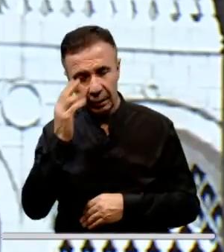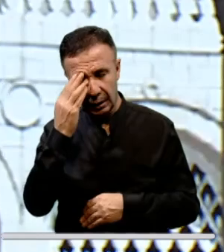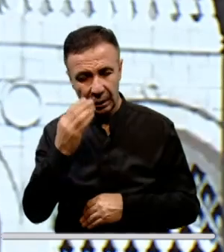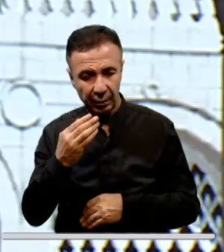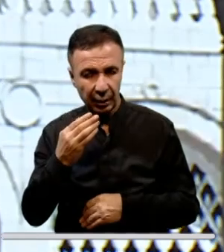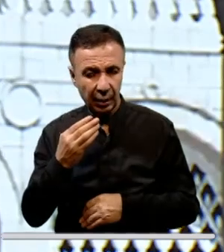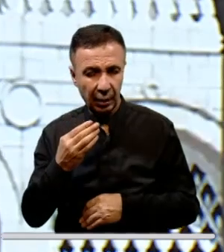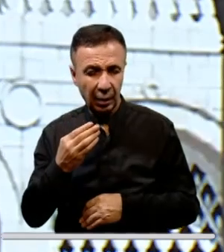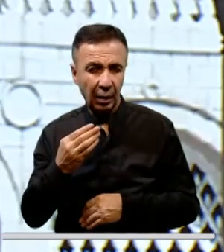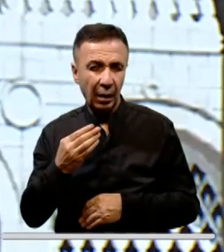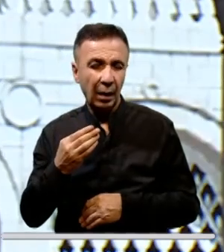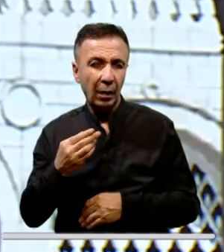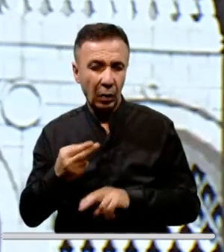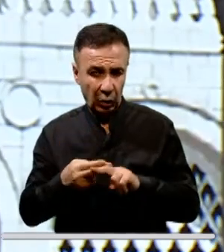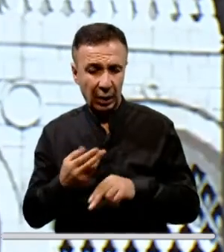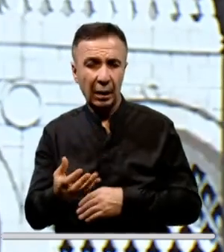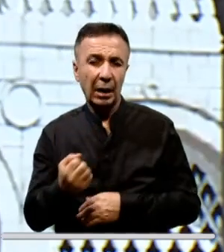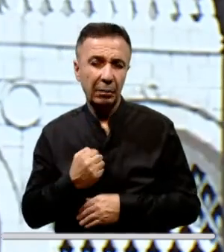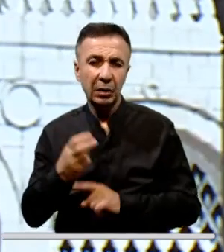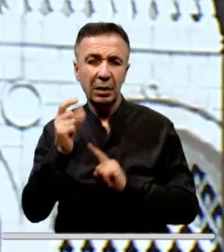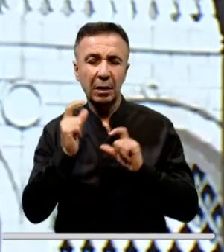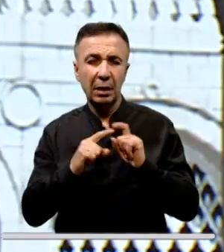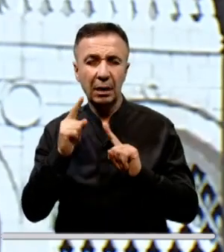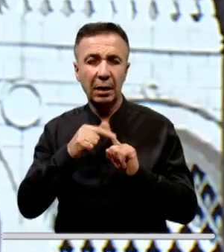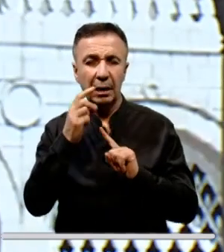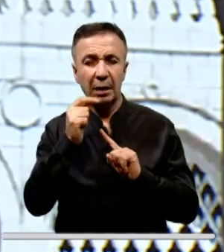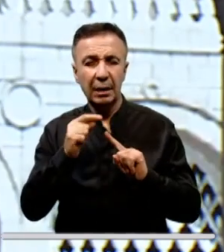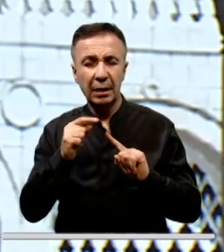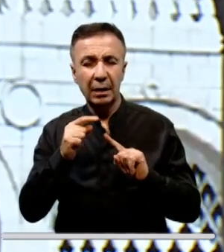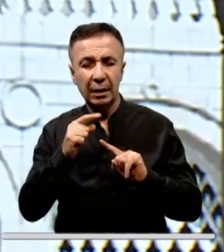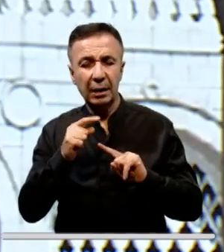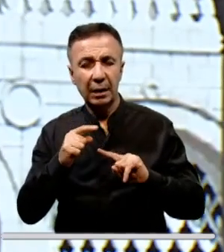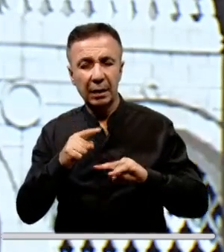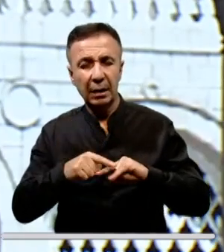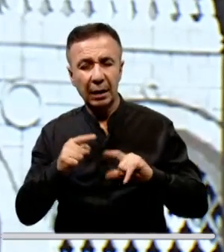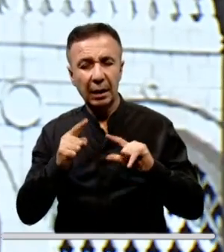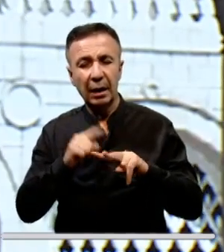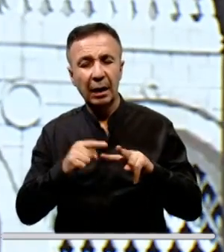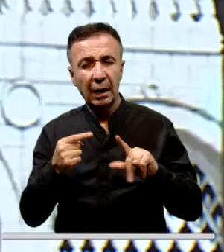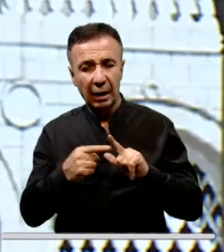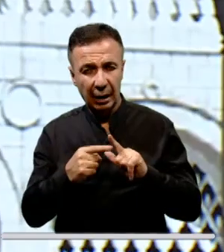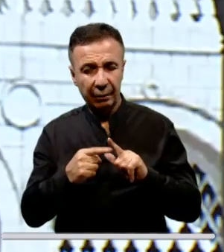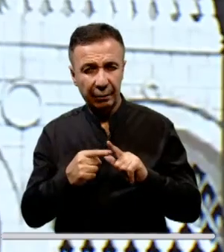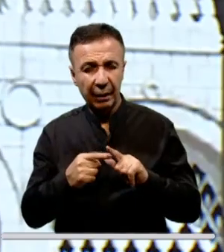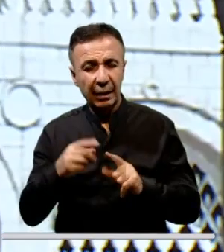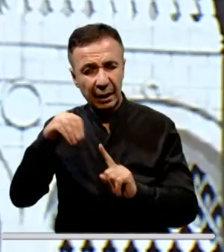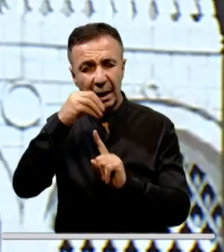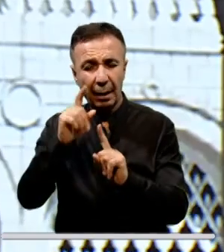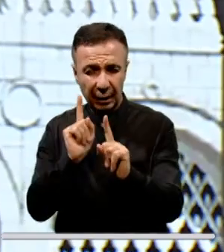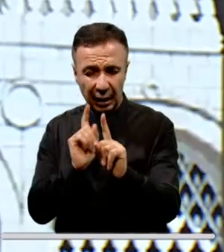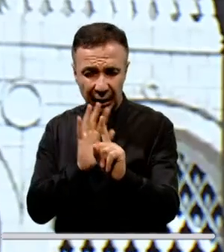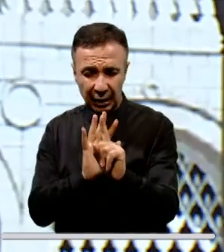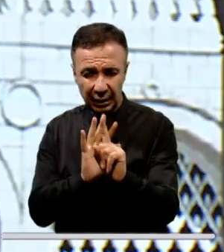uygularlar onlar istihlaf imamın arkasında duran kişinin namaz